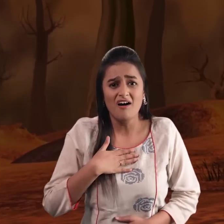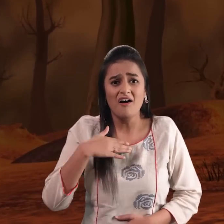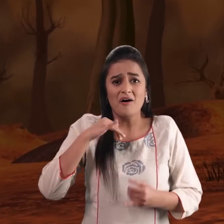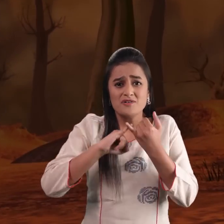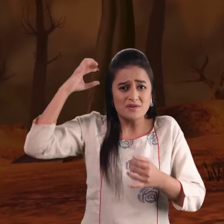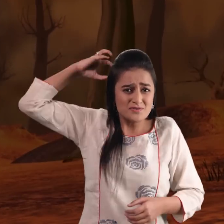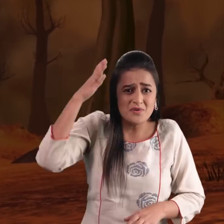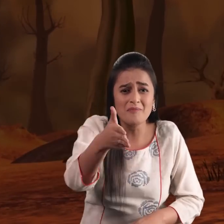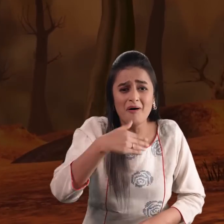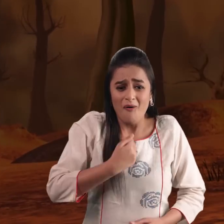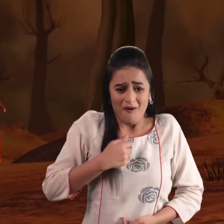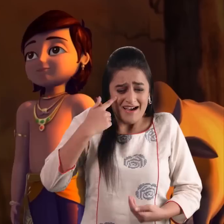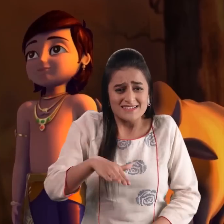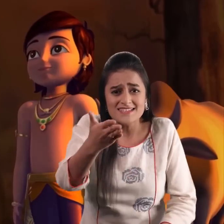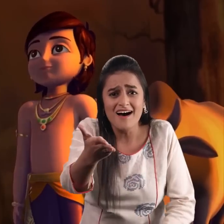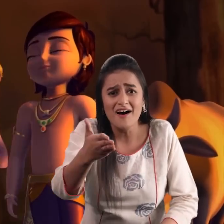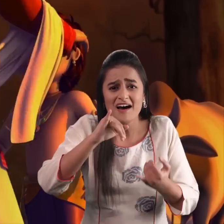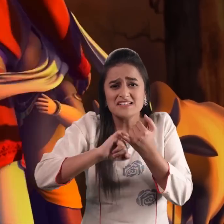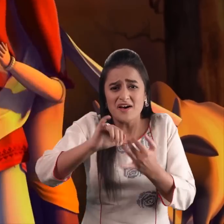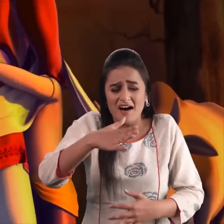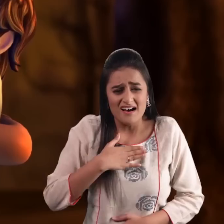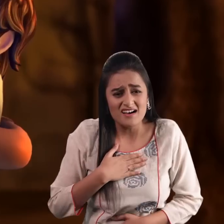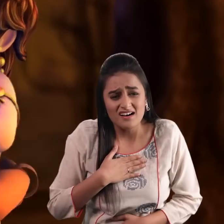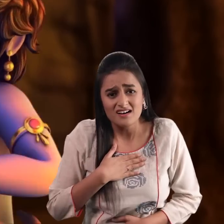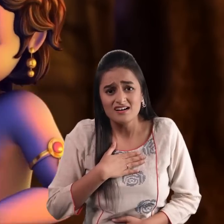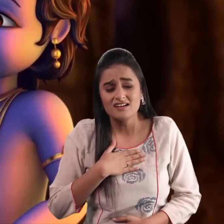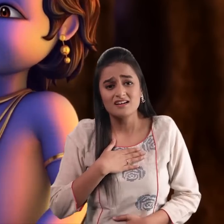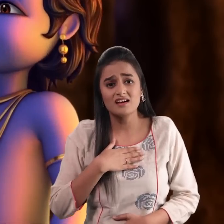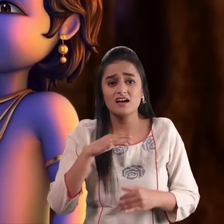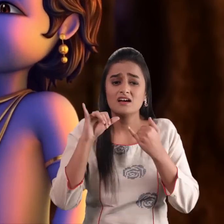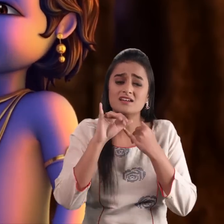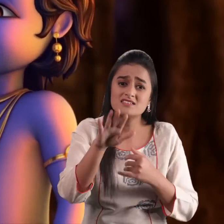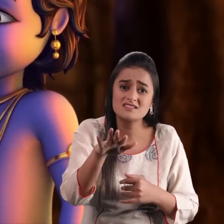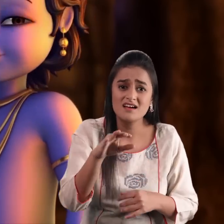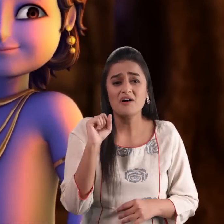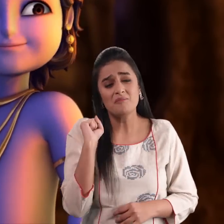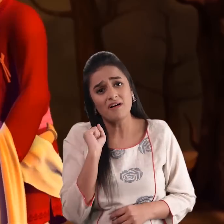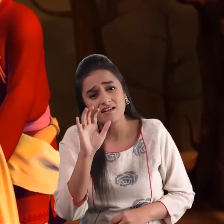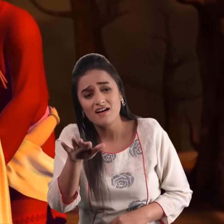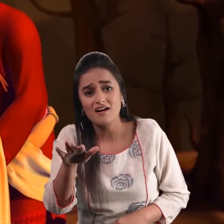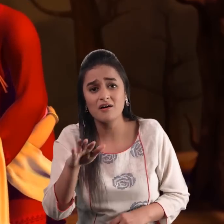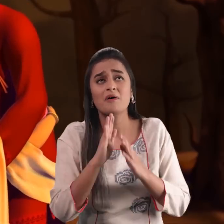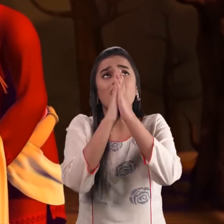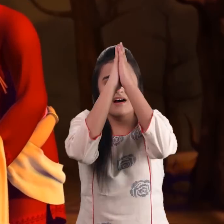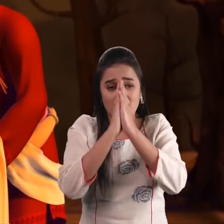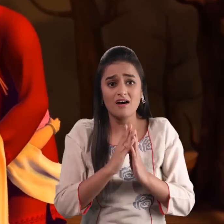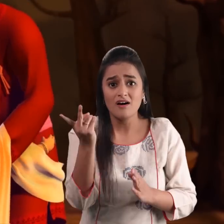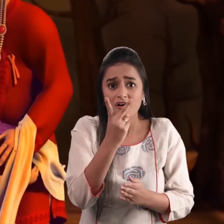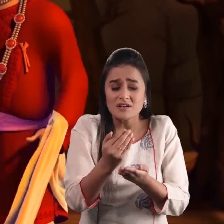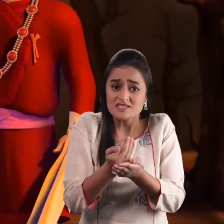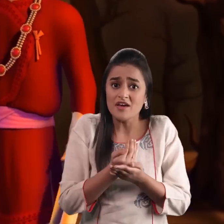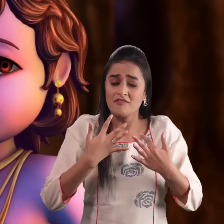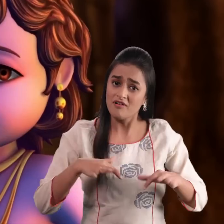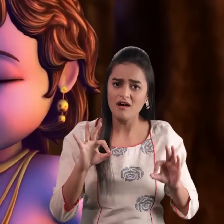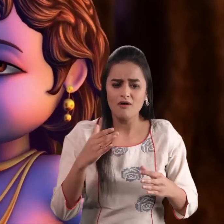मेरा सुबाला बच्चे, मेरा बच्चा सुदामा, कृष्णा, बलराम, ईश्वर का शुक्र है कि तुम